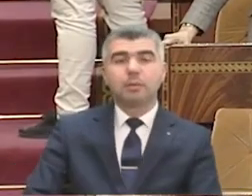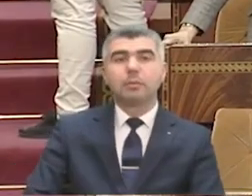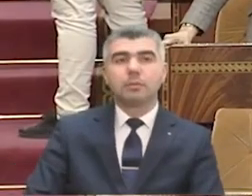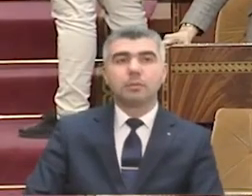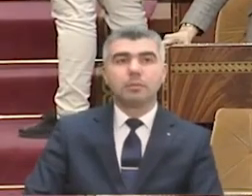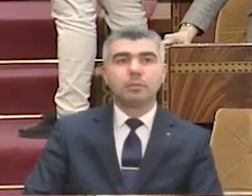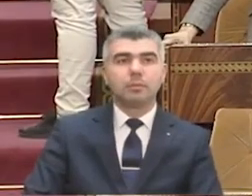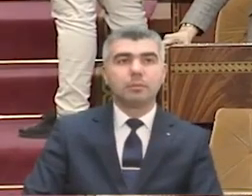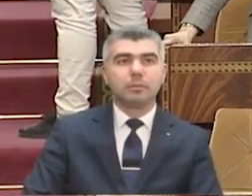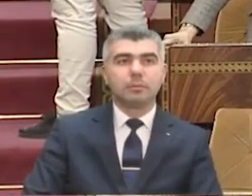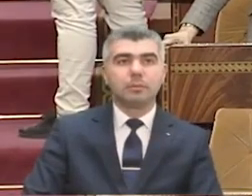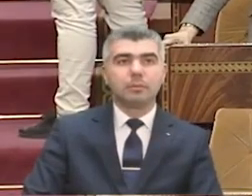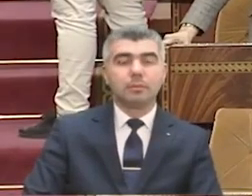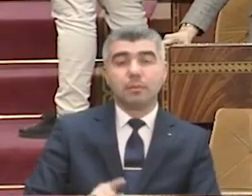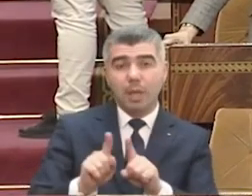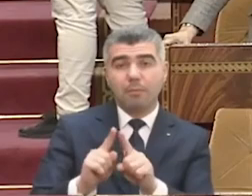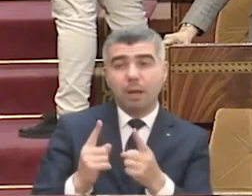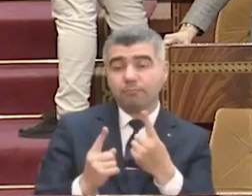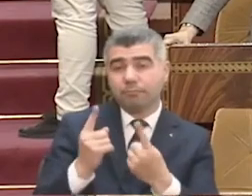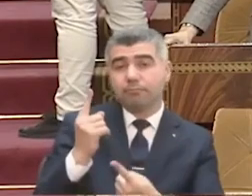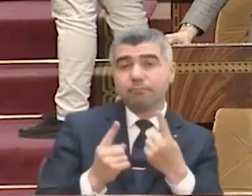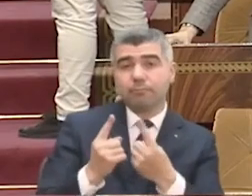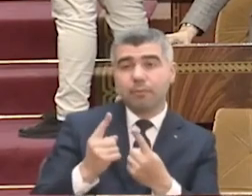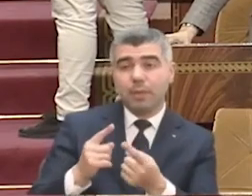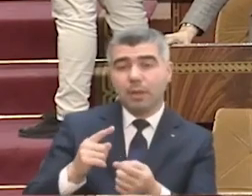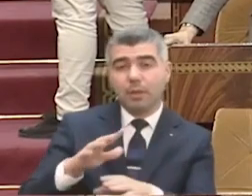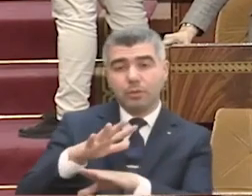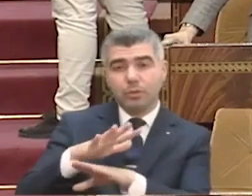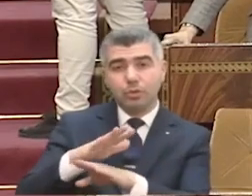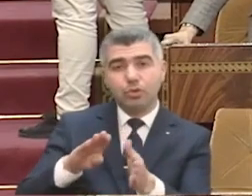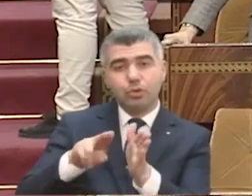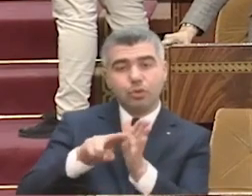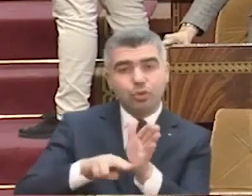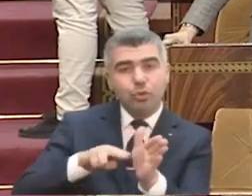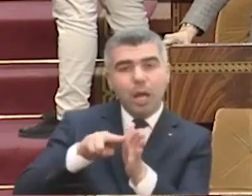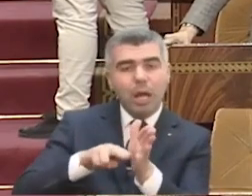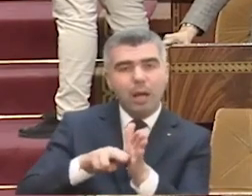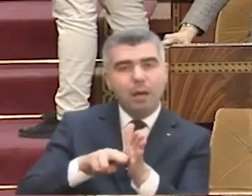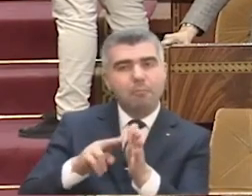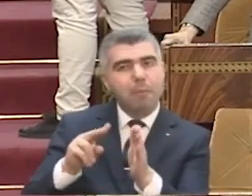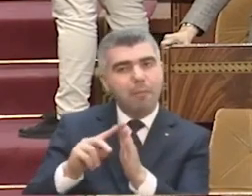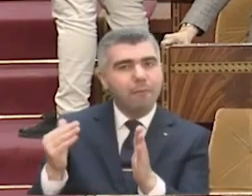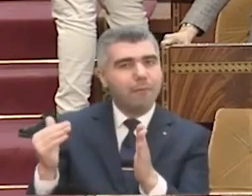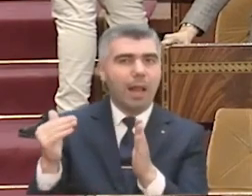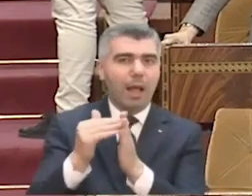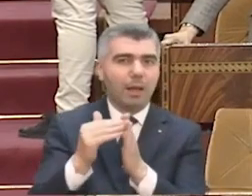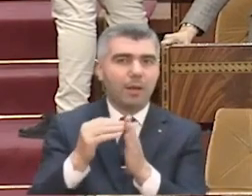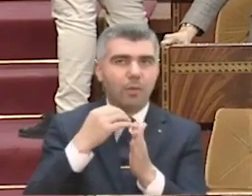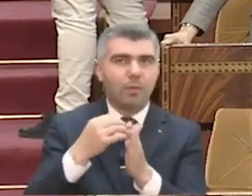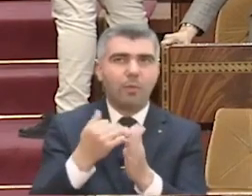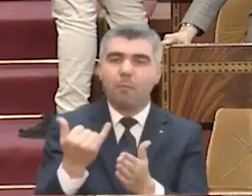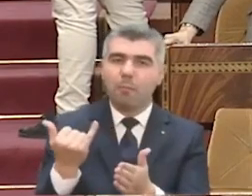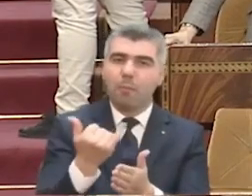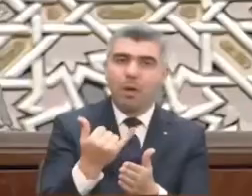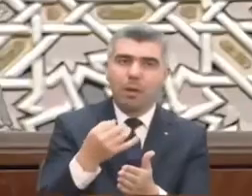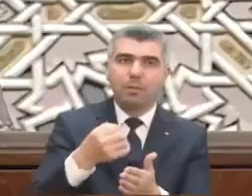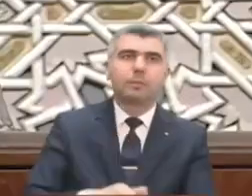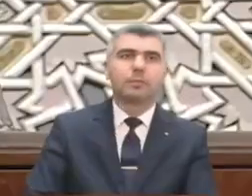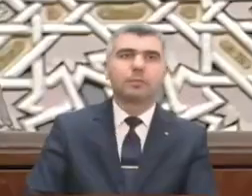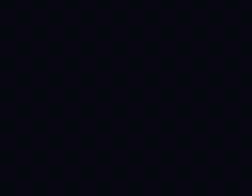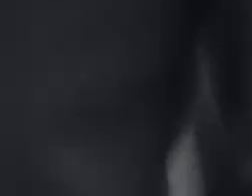همم هذا التمييز بين الاقاليم والجهات للقاء النهايه دياله وطالب العلاج